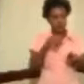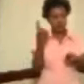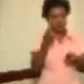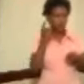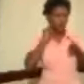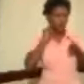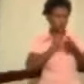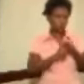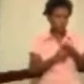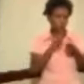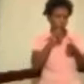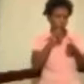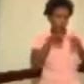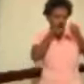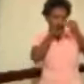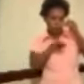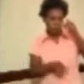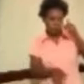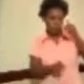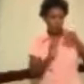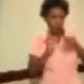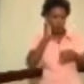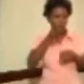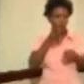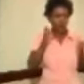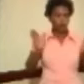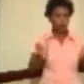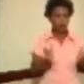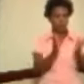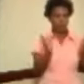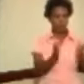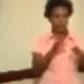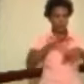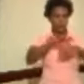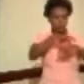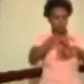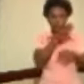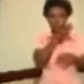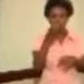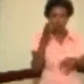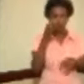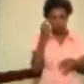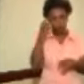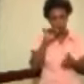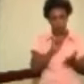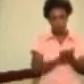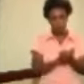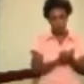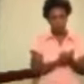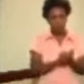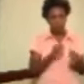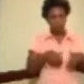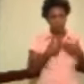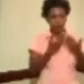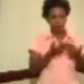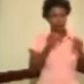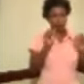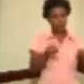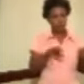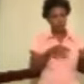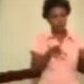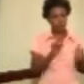et le volume d'importation et ou stimuler la production nationale en matière d'alimentation. Comment pour faire les? Évidemment.